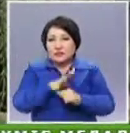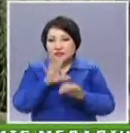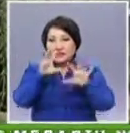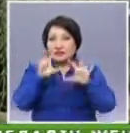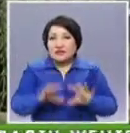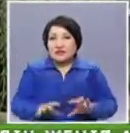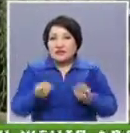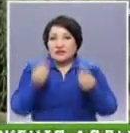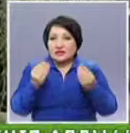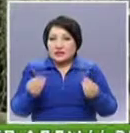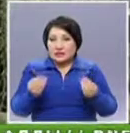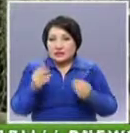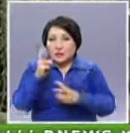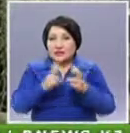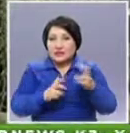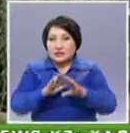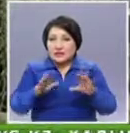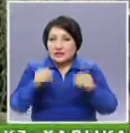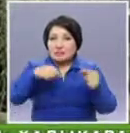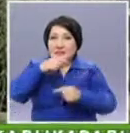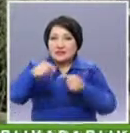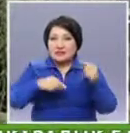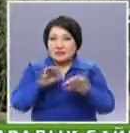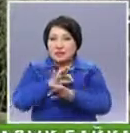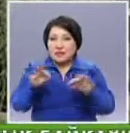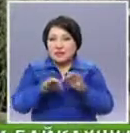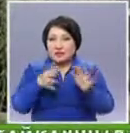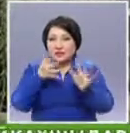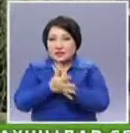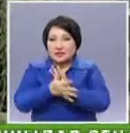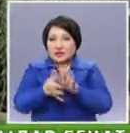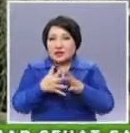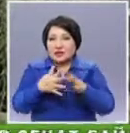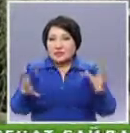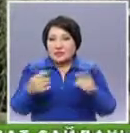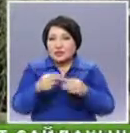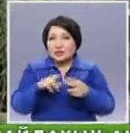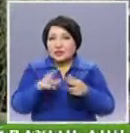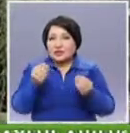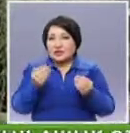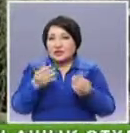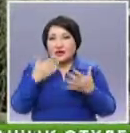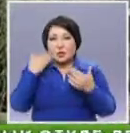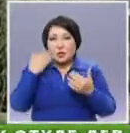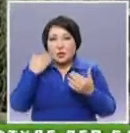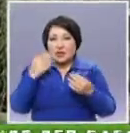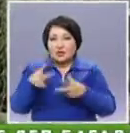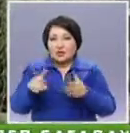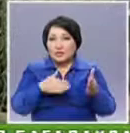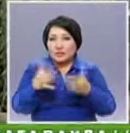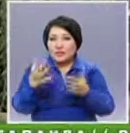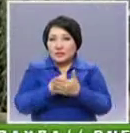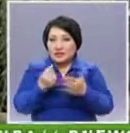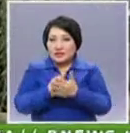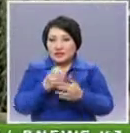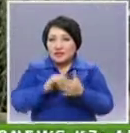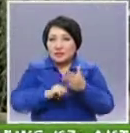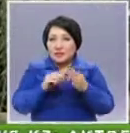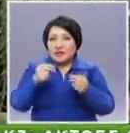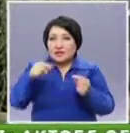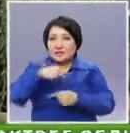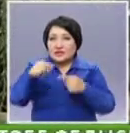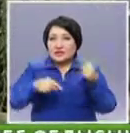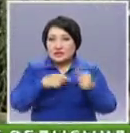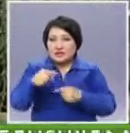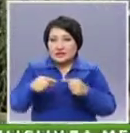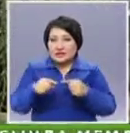заңдастырылған қаражаттарды өндіріске емес бизнес жобаларға жұмсалады. Көбінесе бұл қаражаттар оңай жолмен табылған табыс, себебі бизнесмендер қаражатын өзге